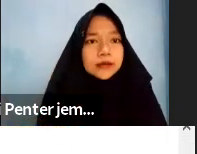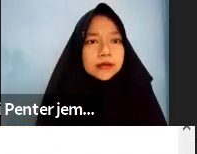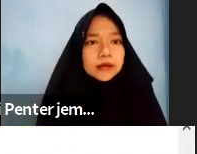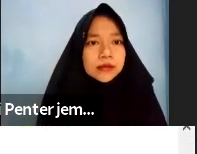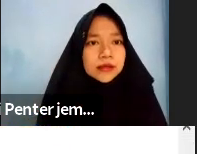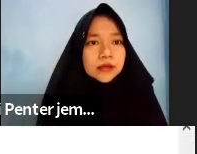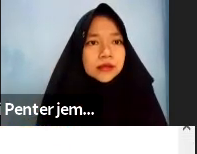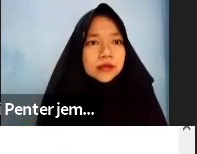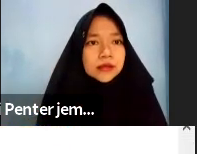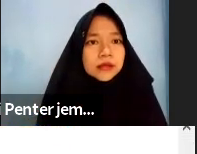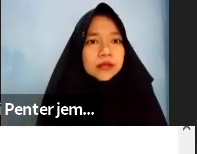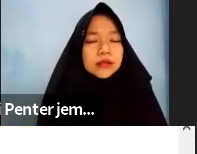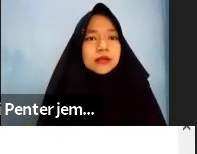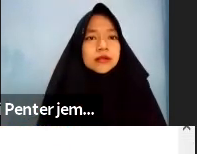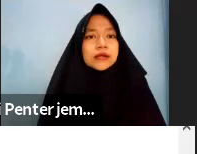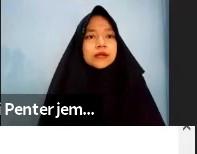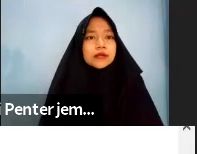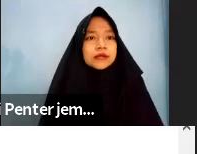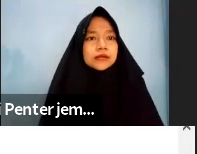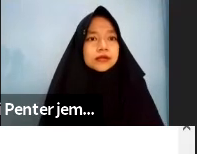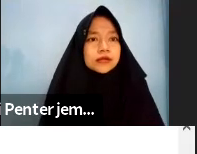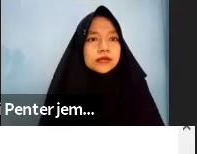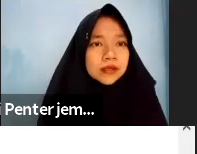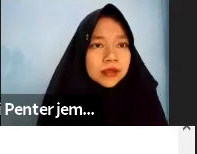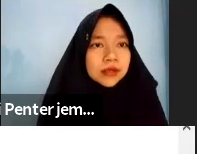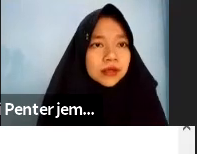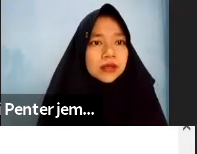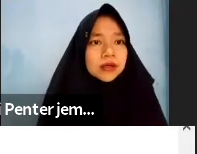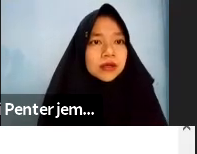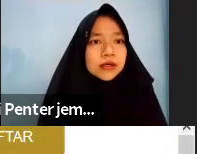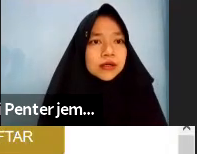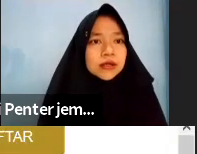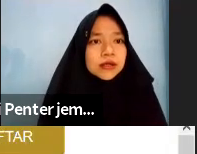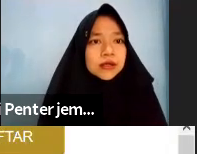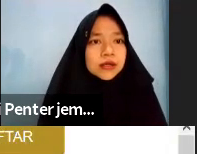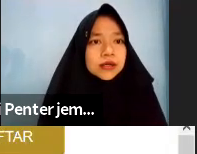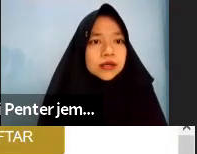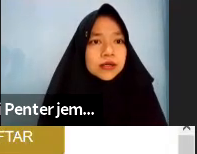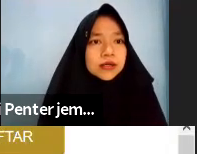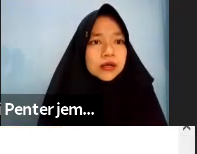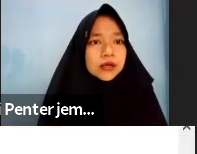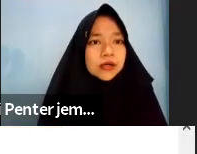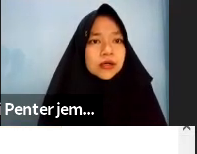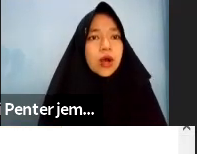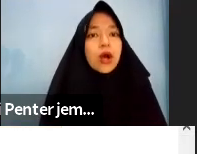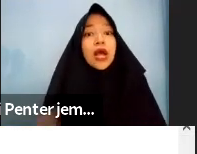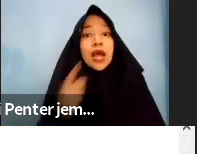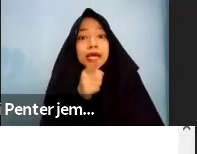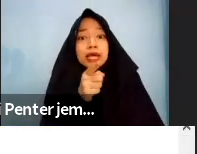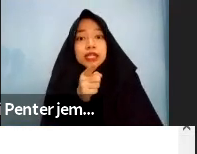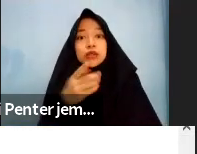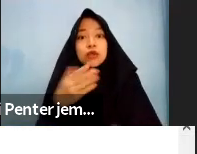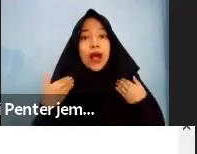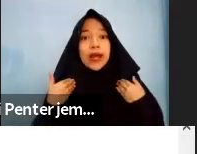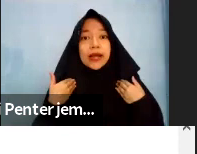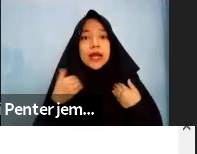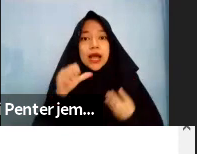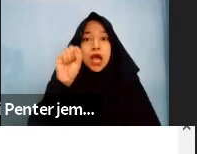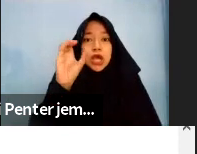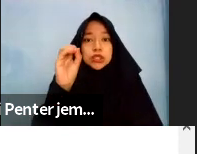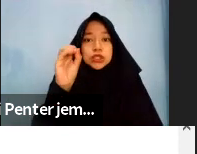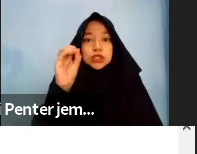Nah ini Ini ada yang untuk soal-soal ujian ini ada untuk SD dan